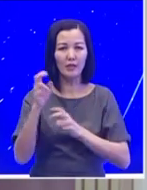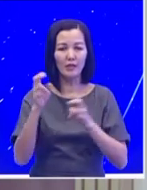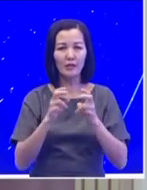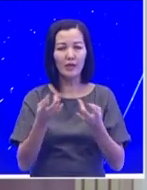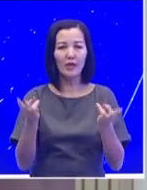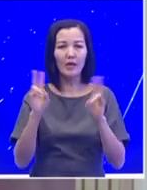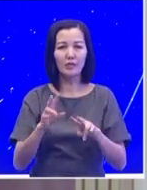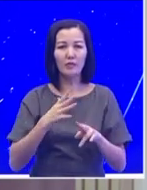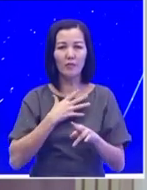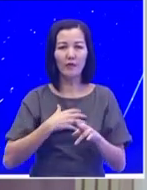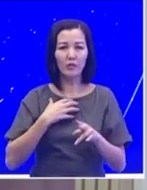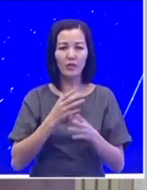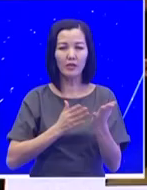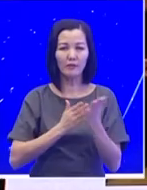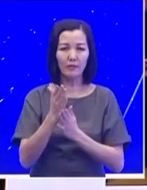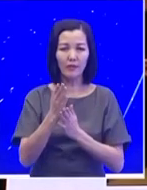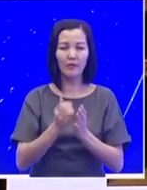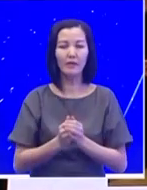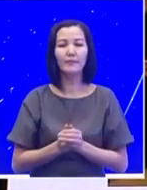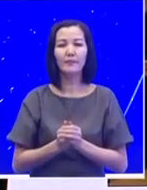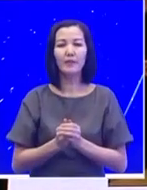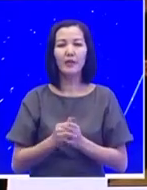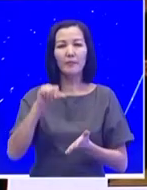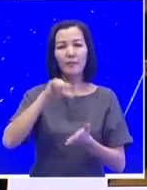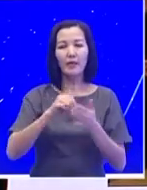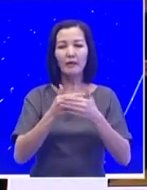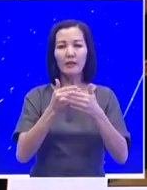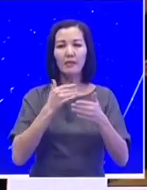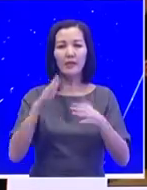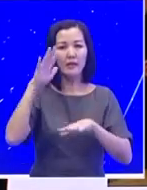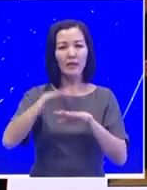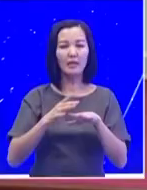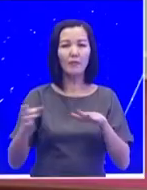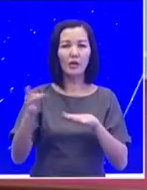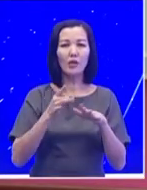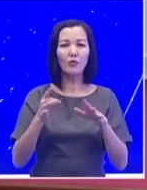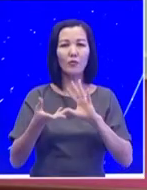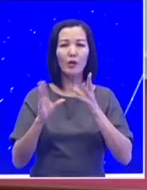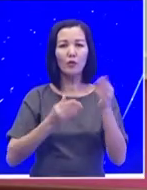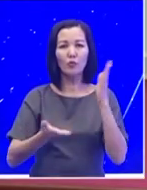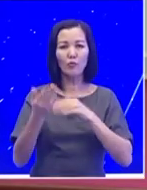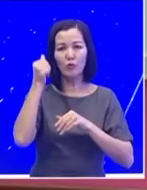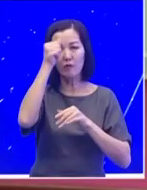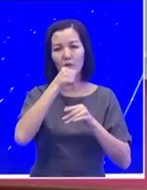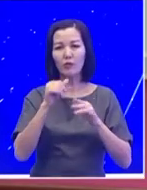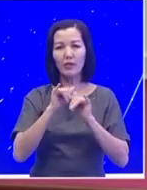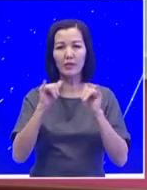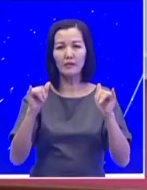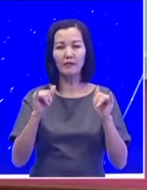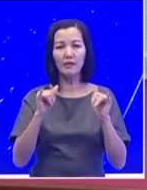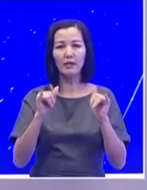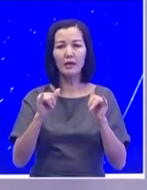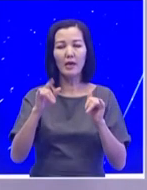остается основной стратегией нашего региона. В ходе выступления перед населением аким района отметил, что по итогам прошлого года наблюдается тенденция